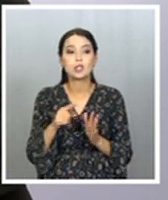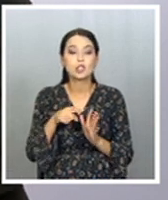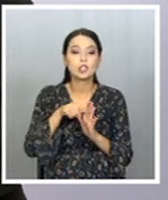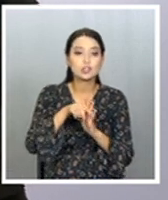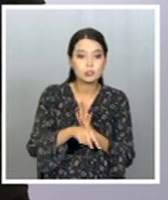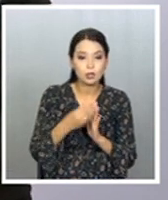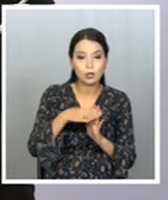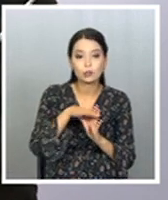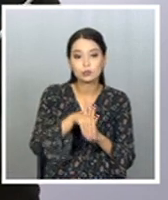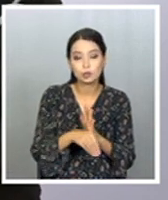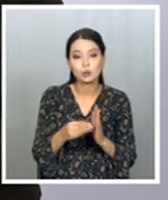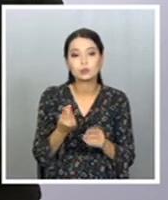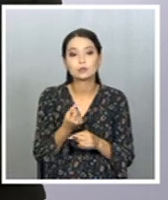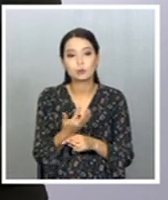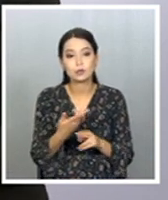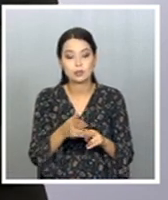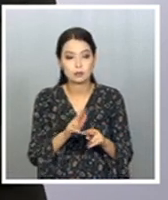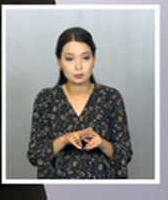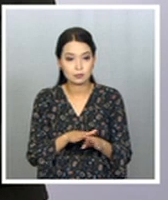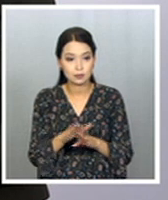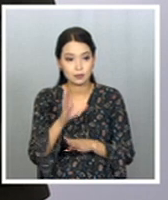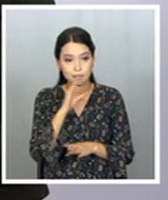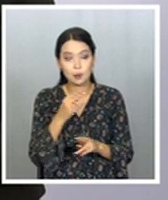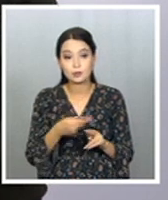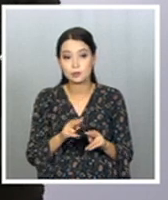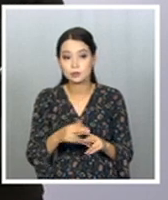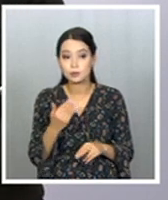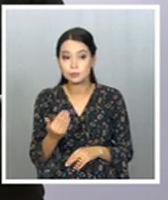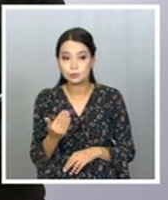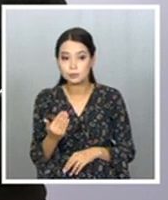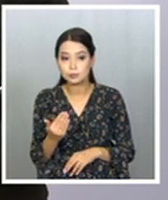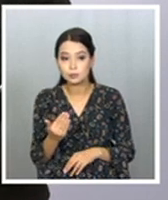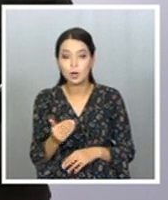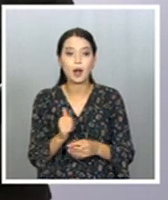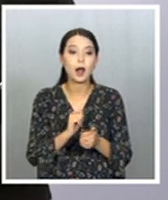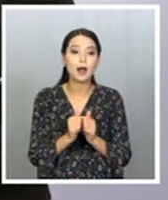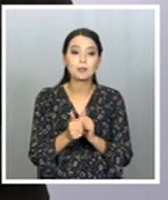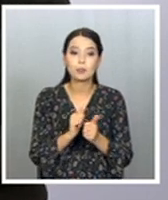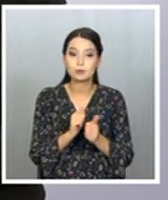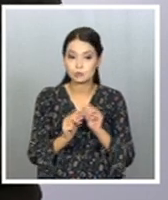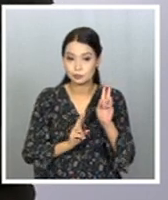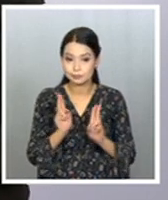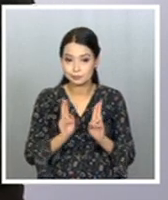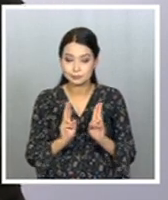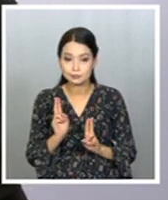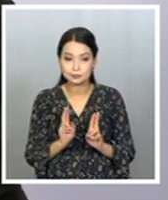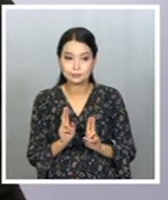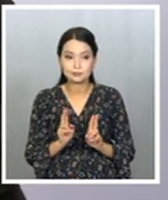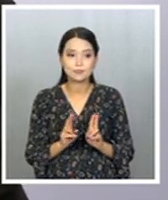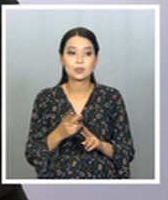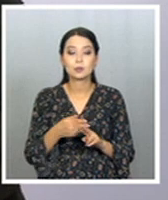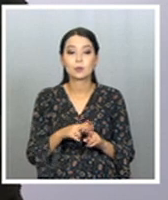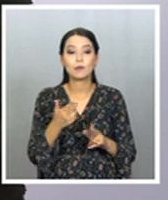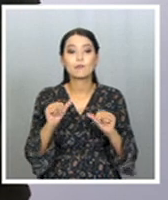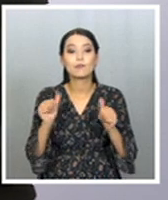құрамындағы сандар сақталу керек. Я? Сонда бізде бұл алмастыруға келеді екен. Формуласын қолдану